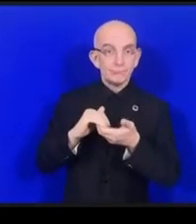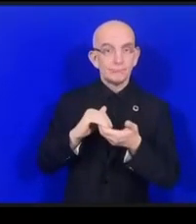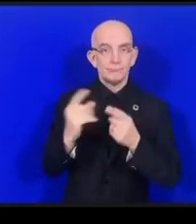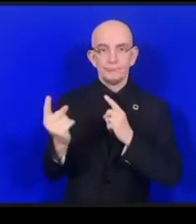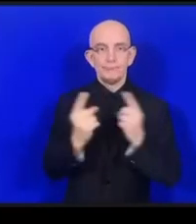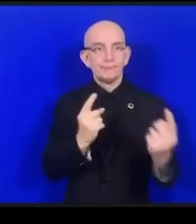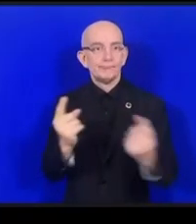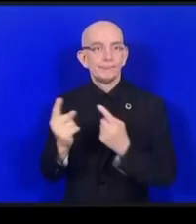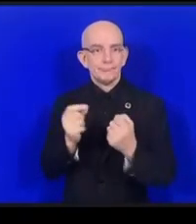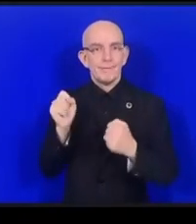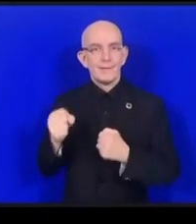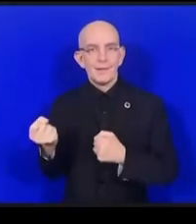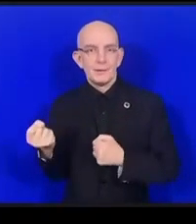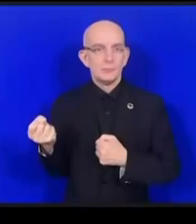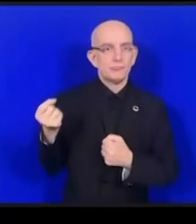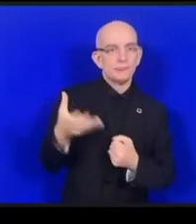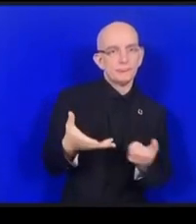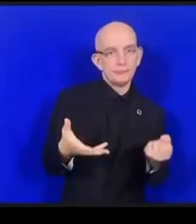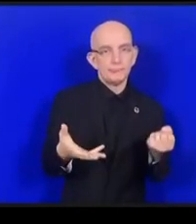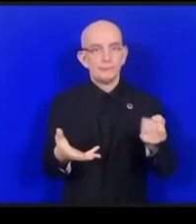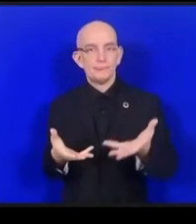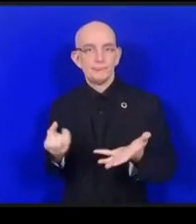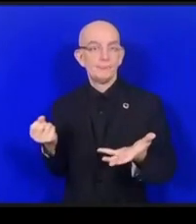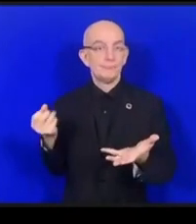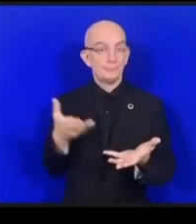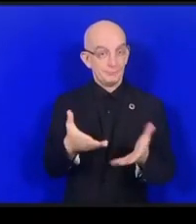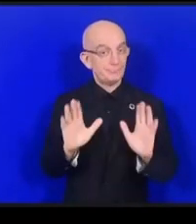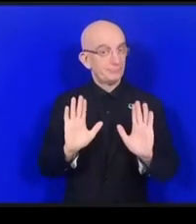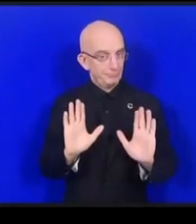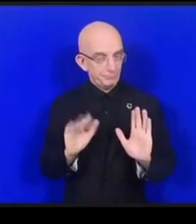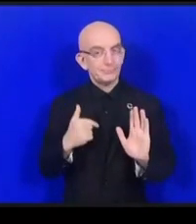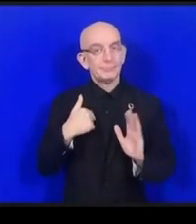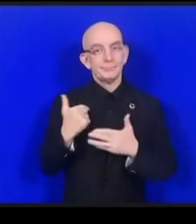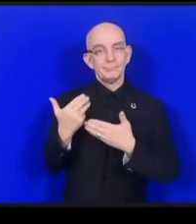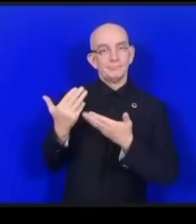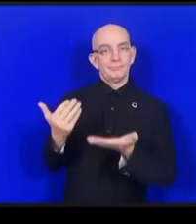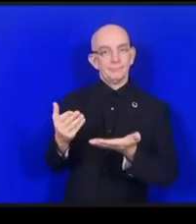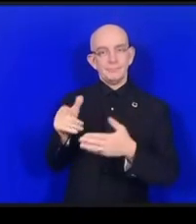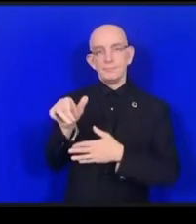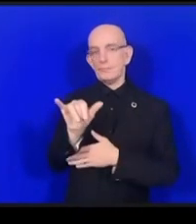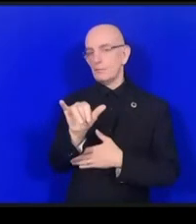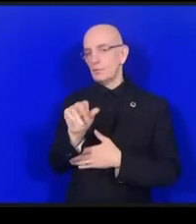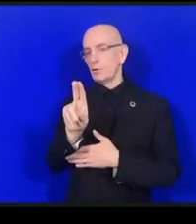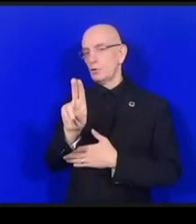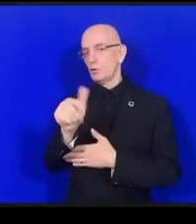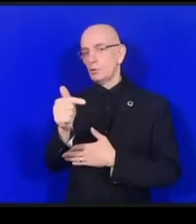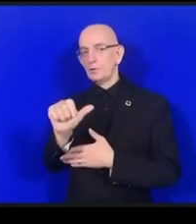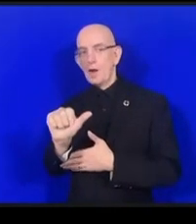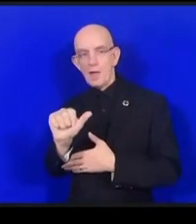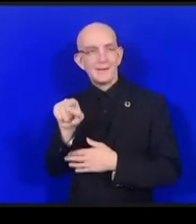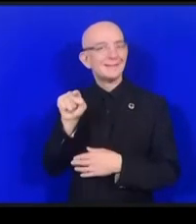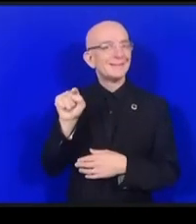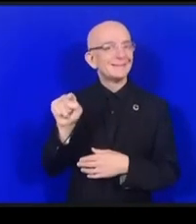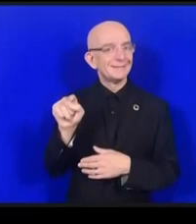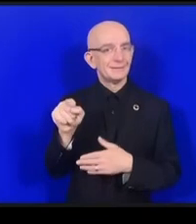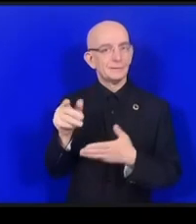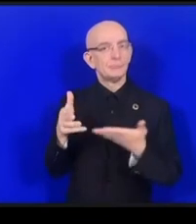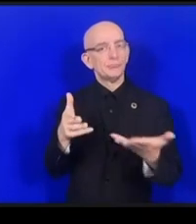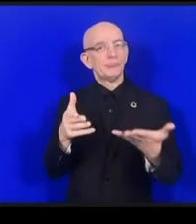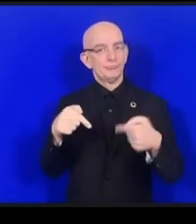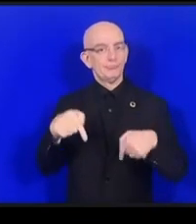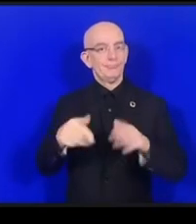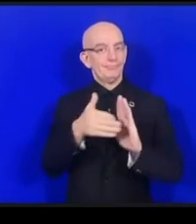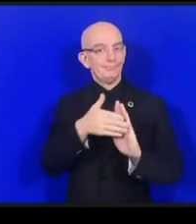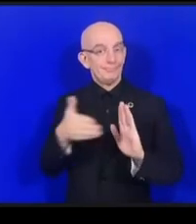ф пожалуйста передаю микрофон со ведущей юте Спасибо Маркос за предоставленное слово